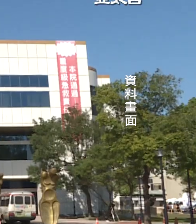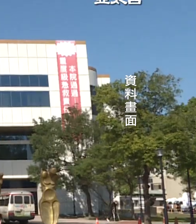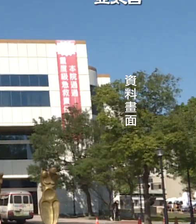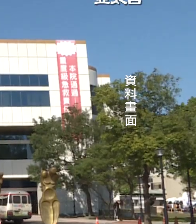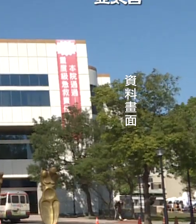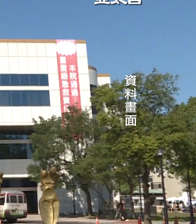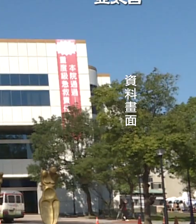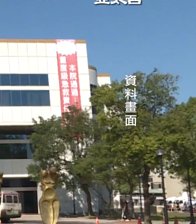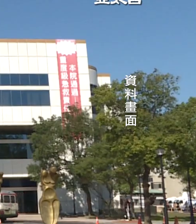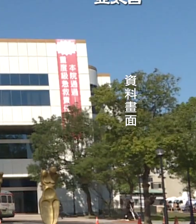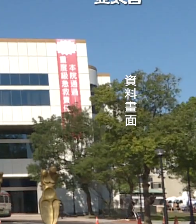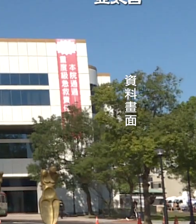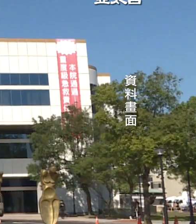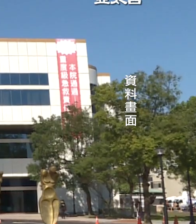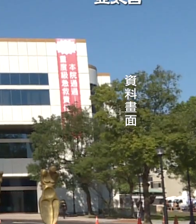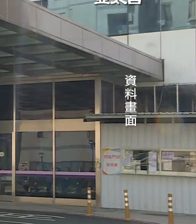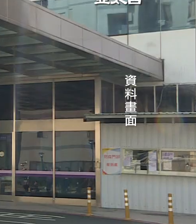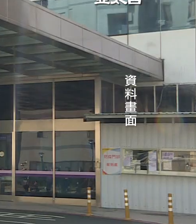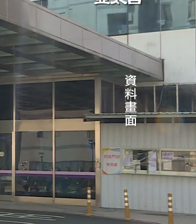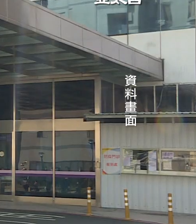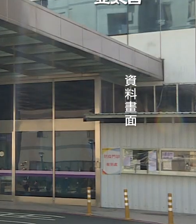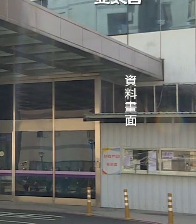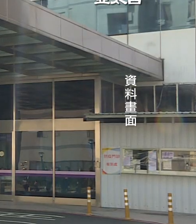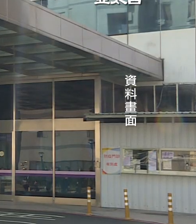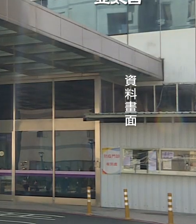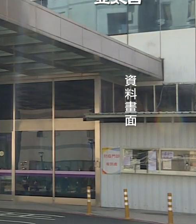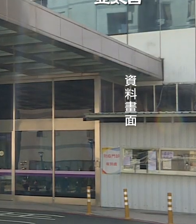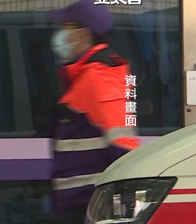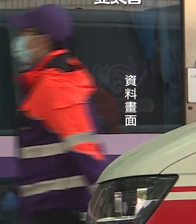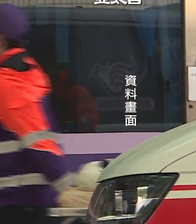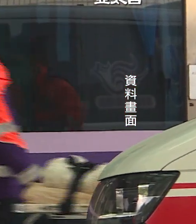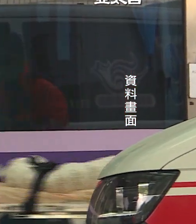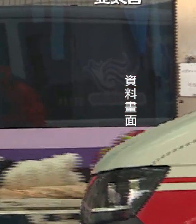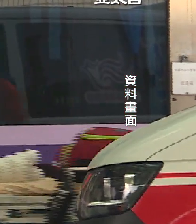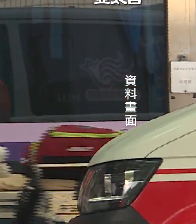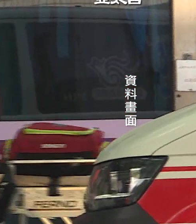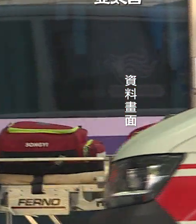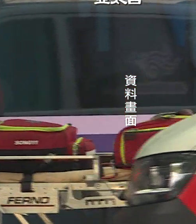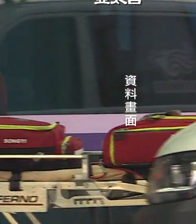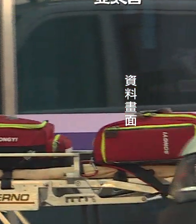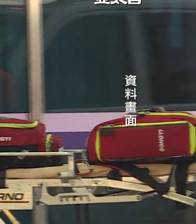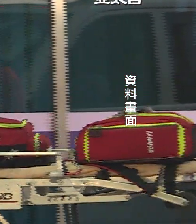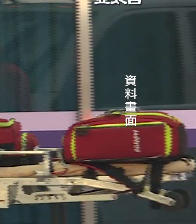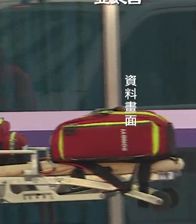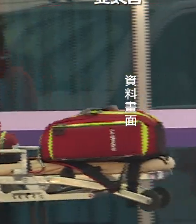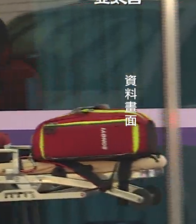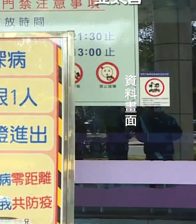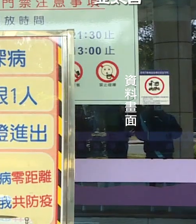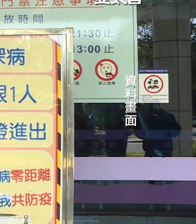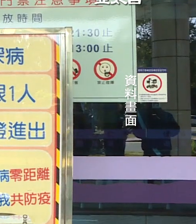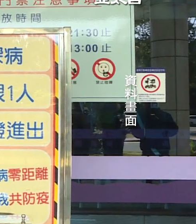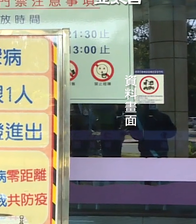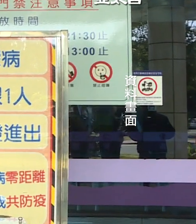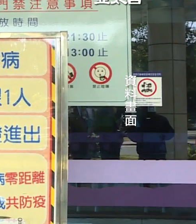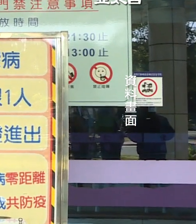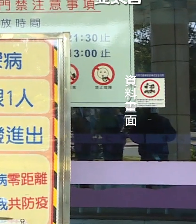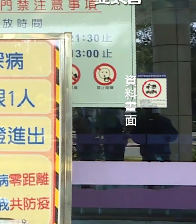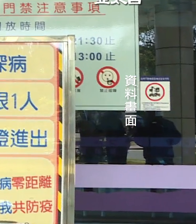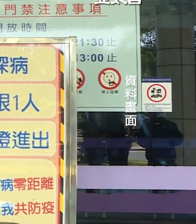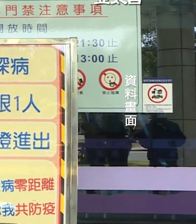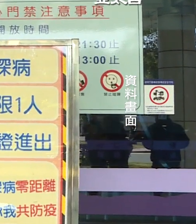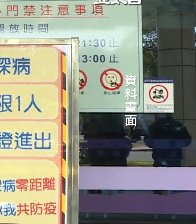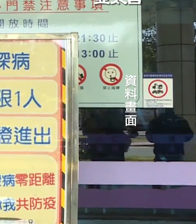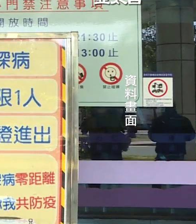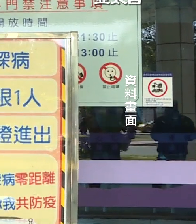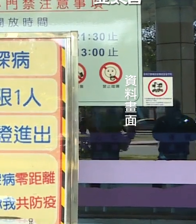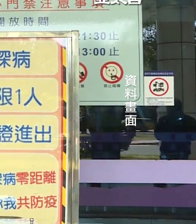布利桃园医院群聚案，星期四没有新增确诊者，让民众终于稍稍松口气。不过，虽然只有新增